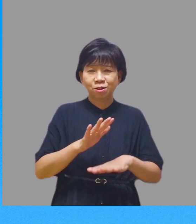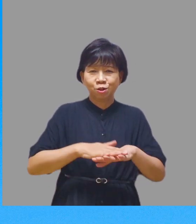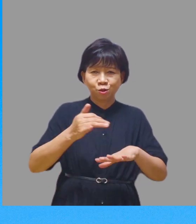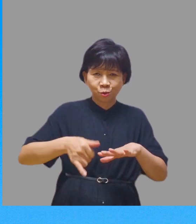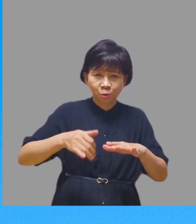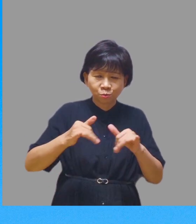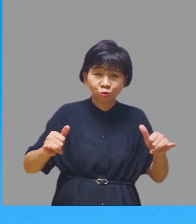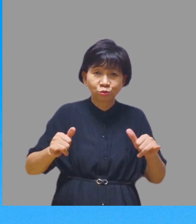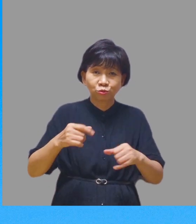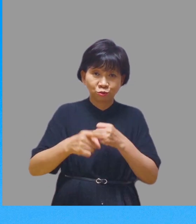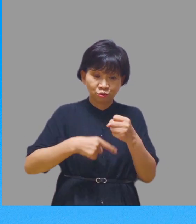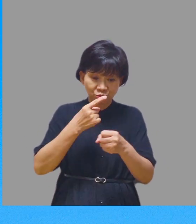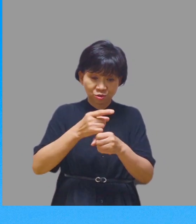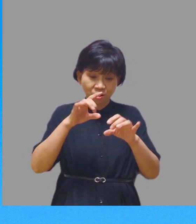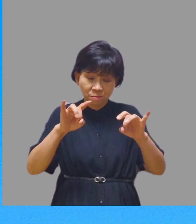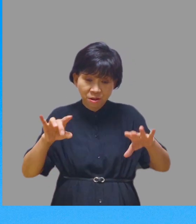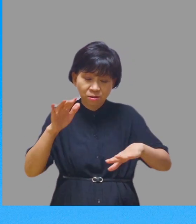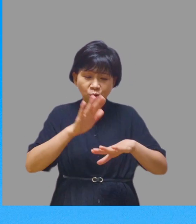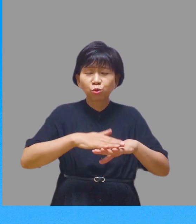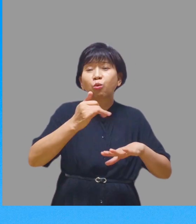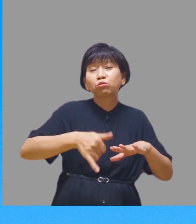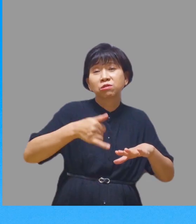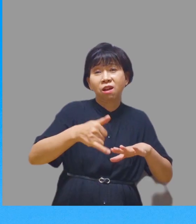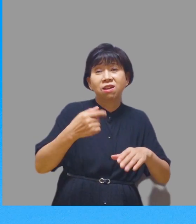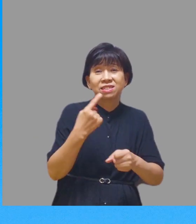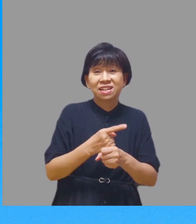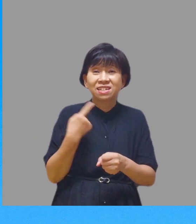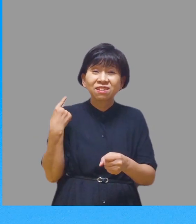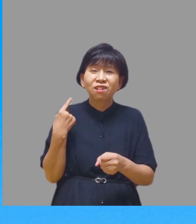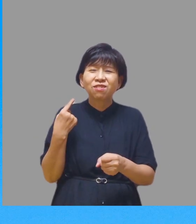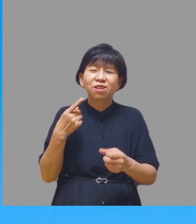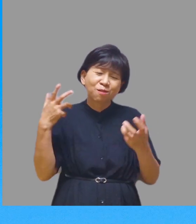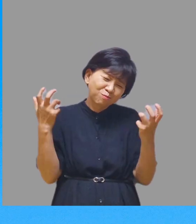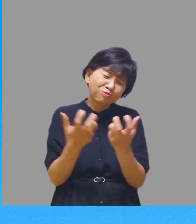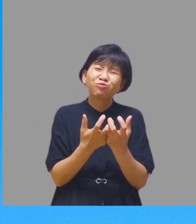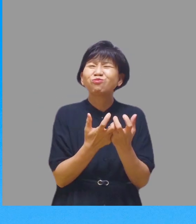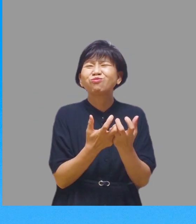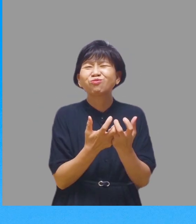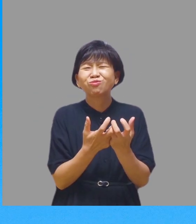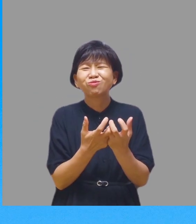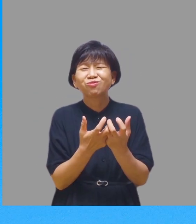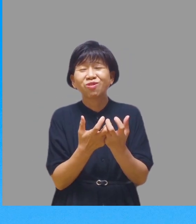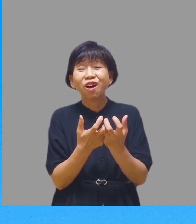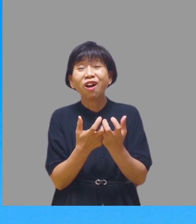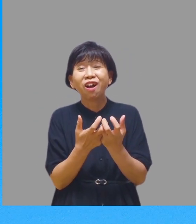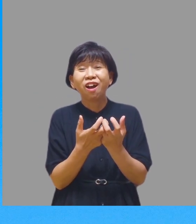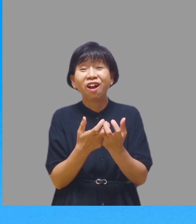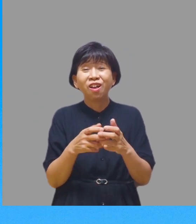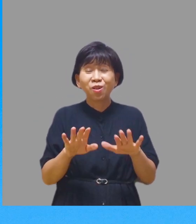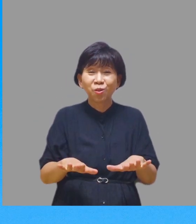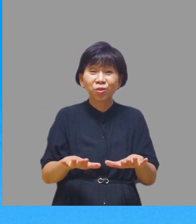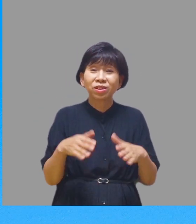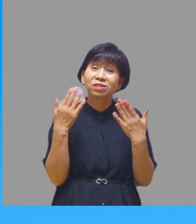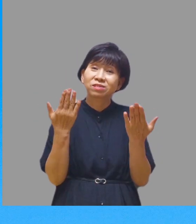해마다 농사를 짓지요. 근데 작년에 풍년이 된 거예요. 작년에 풍년이 됐으니까 올해는